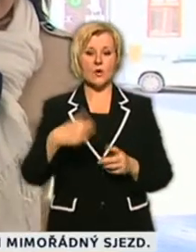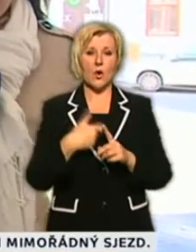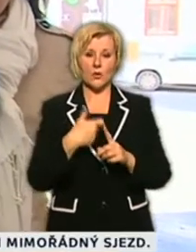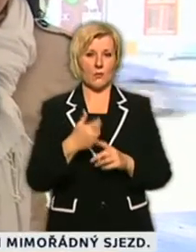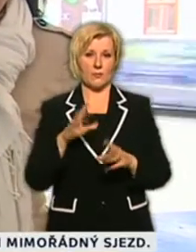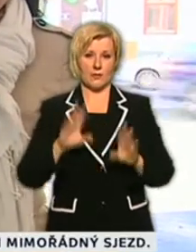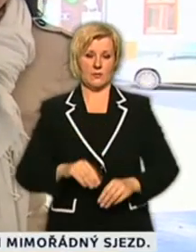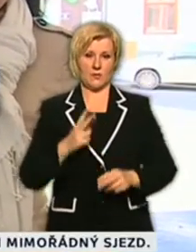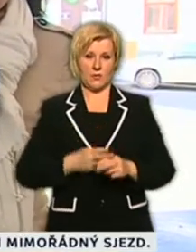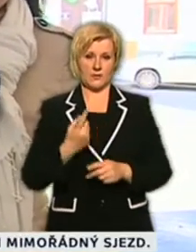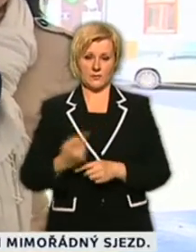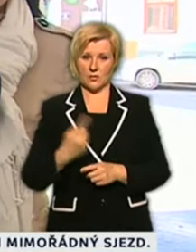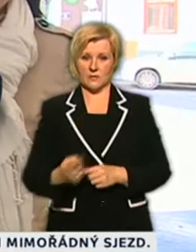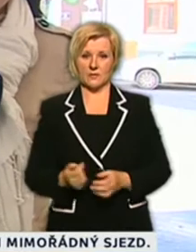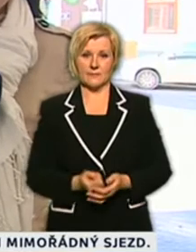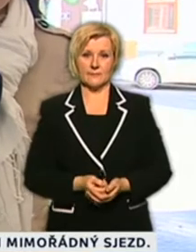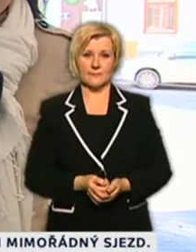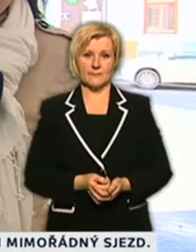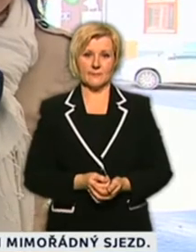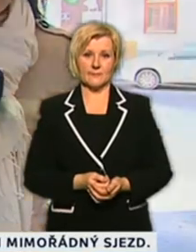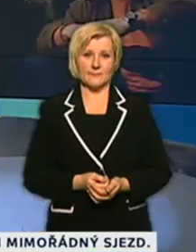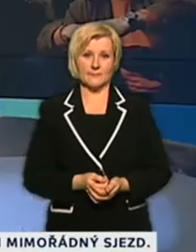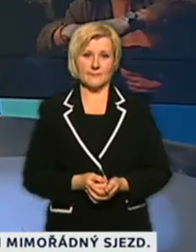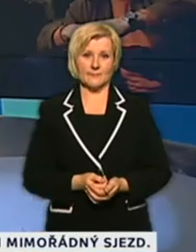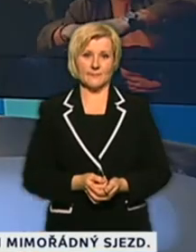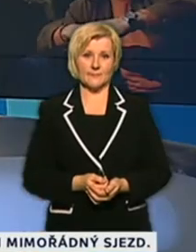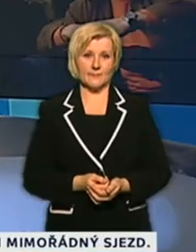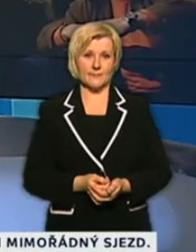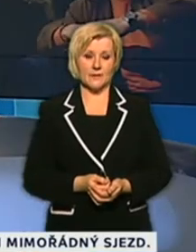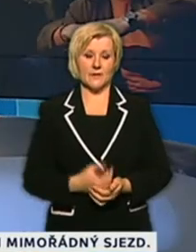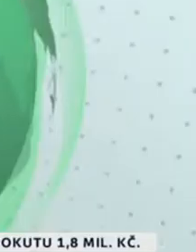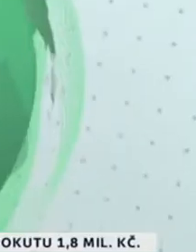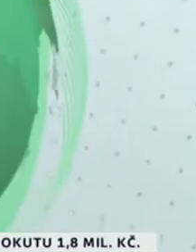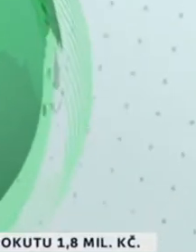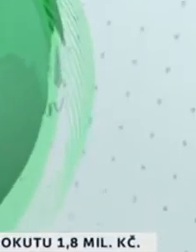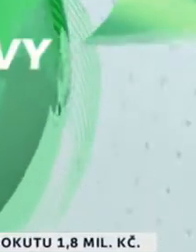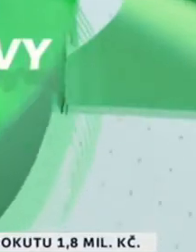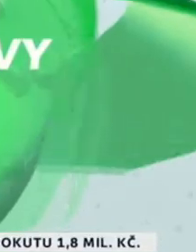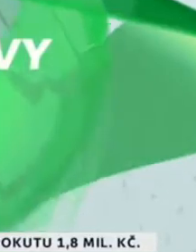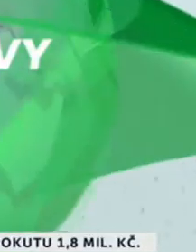dostání nejsou. Eliška Čermáková, Česká televize Brno. Hrad Rapštěk.